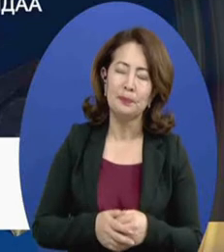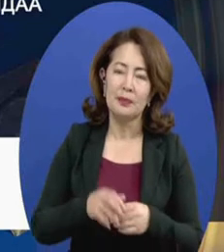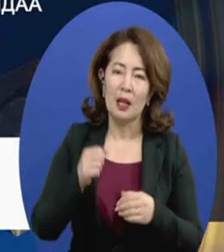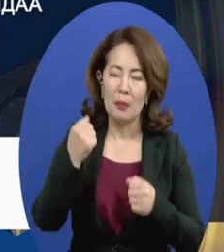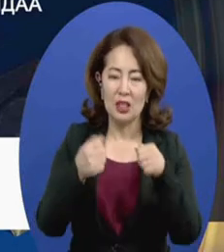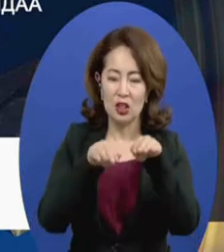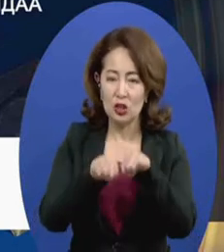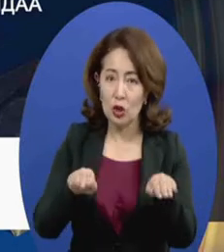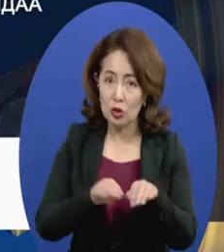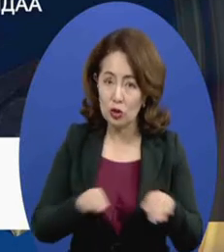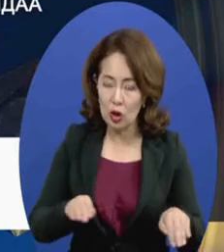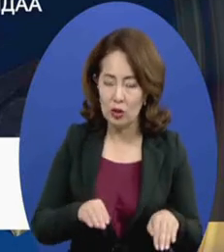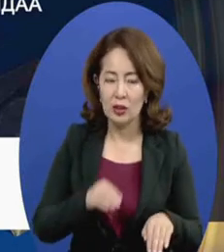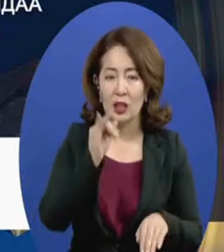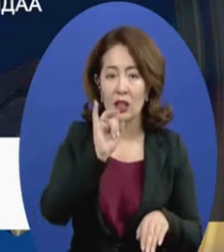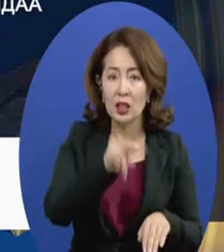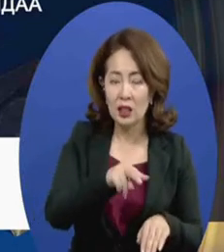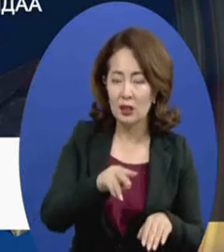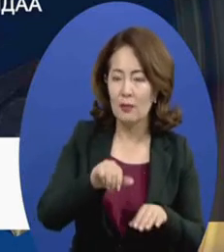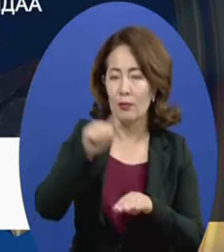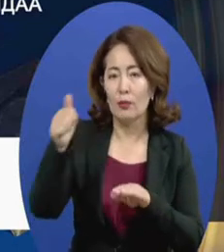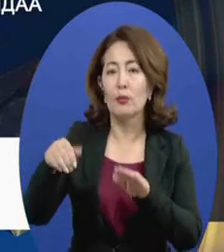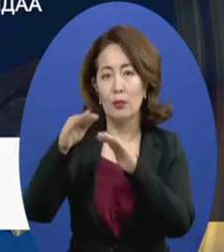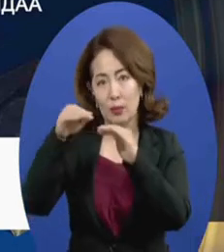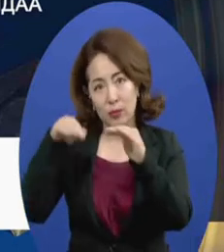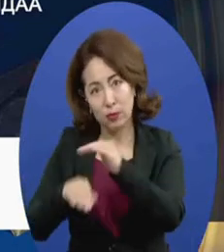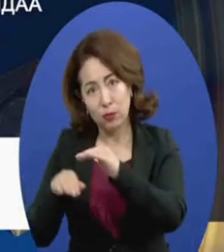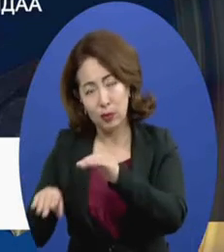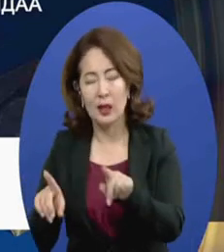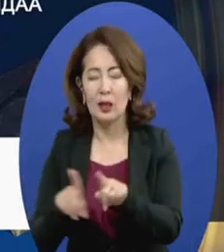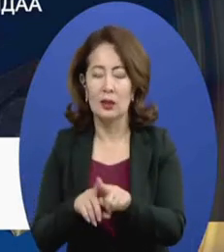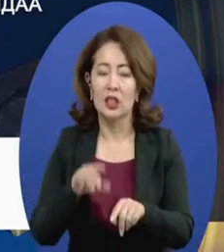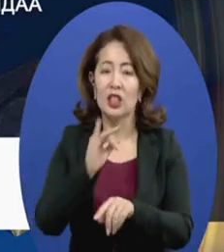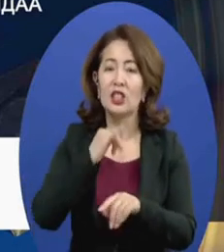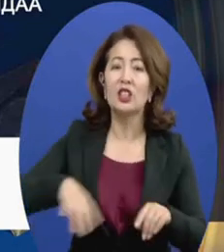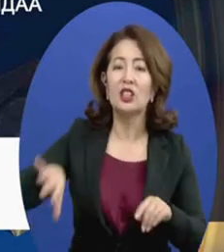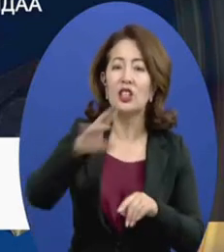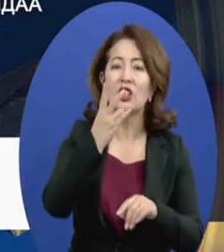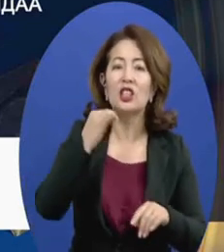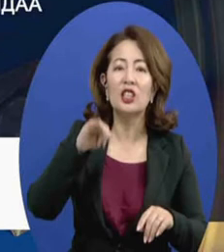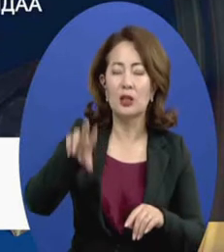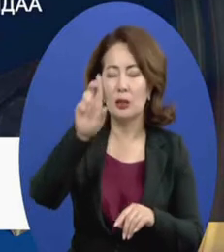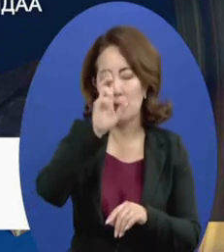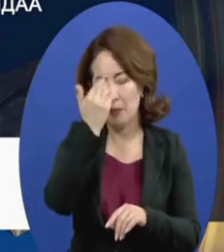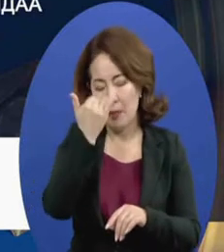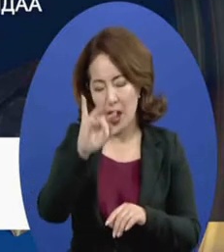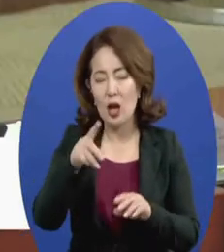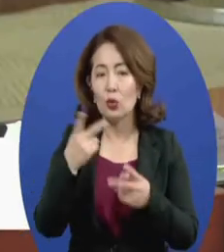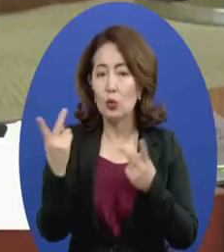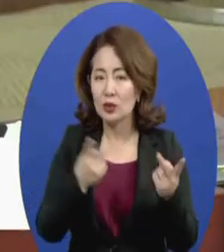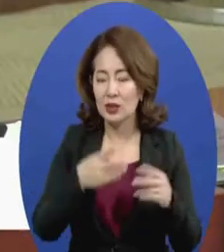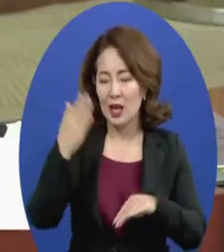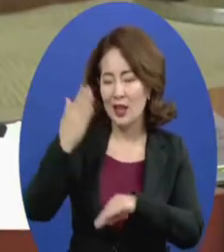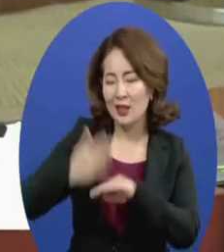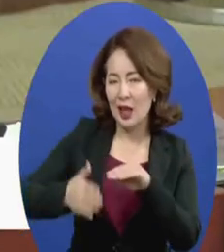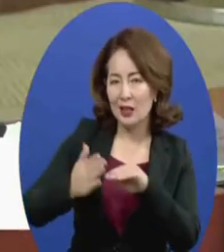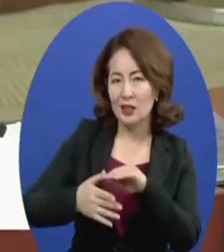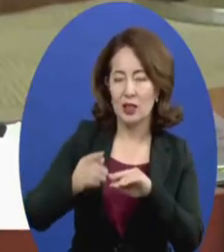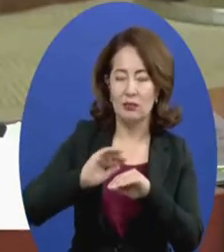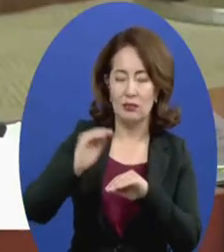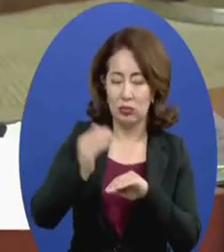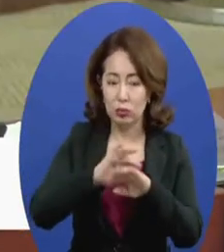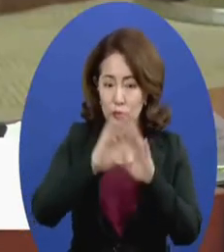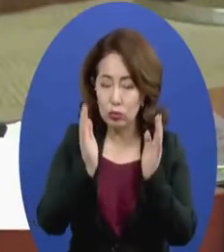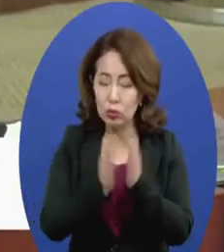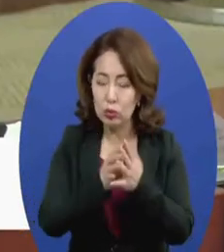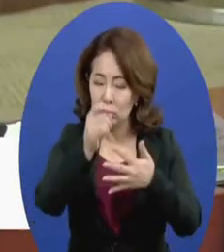автозогсоол, битүү ил, за мөн нийтийн байрны үйлчилгээ, барилга засвар, такси үйлчилгээ гэсэн ийм одоо